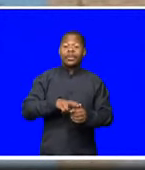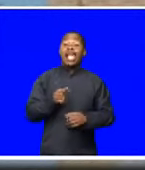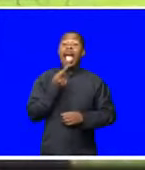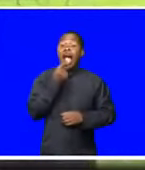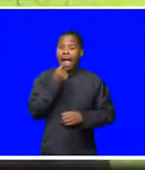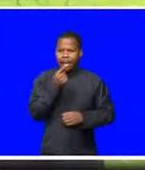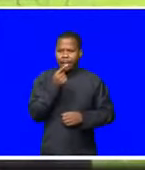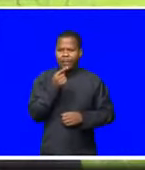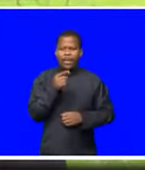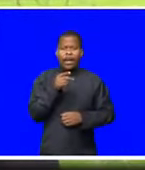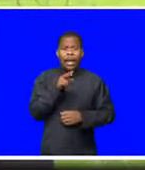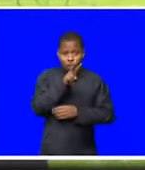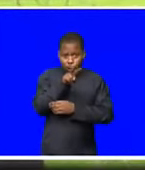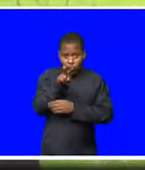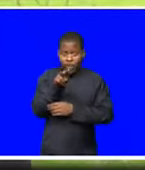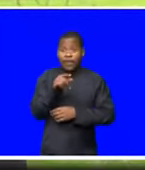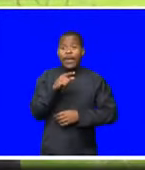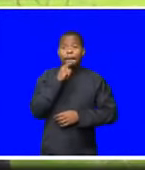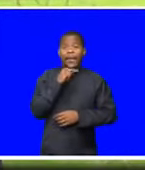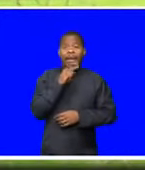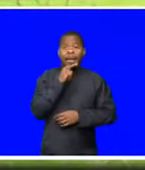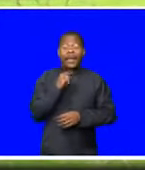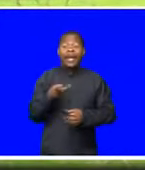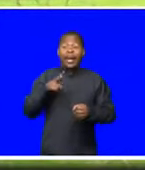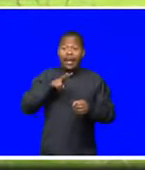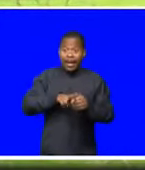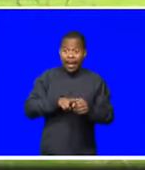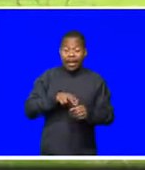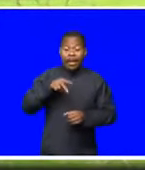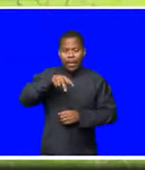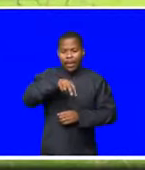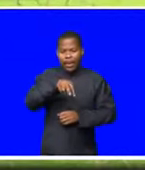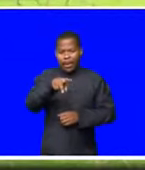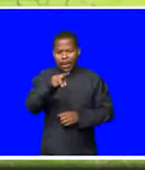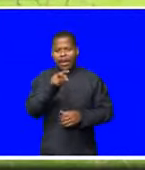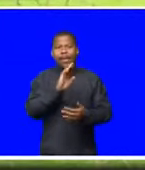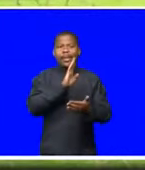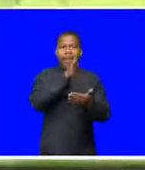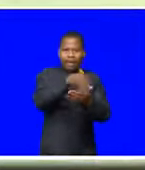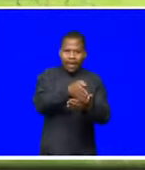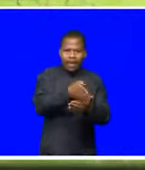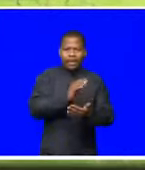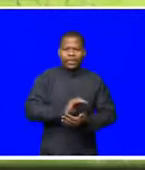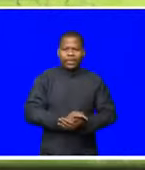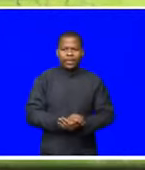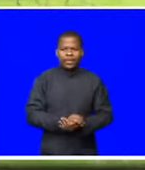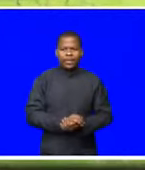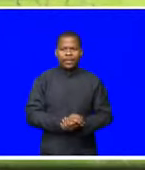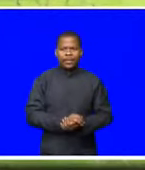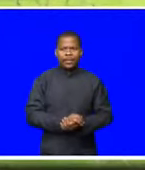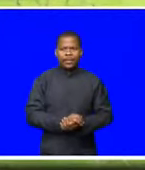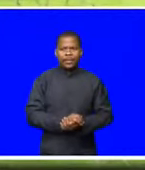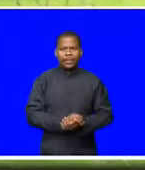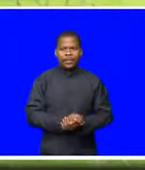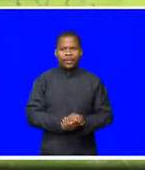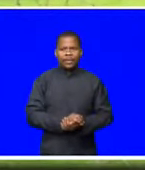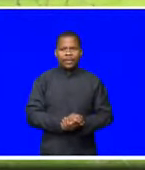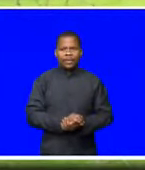lelija ayi nembala siyisenyuke sithe sitohlola lelija silikhanyise lona